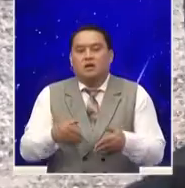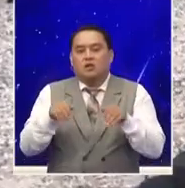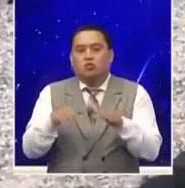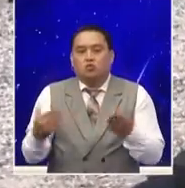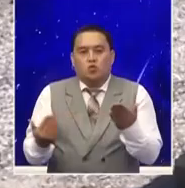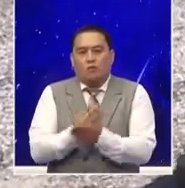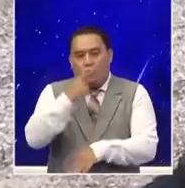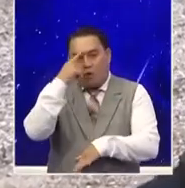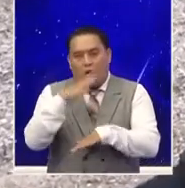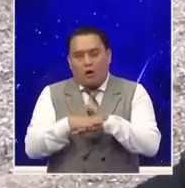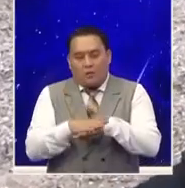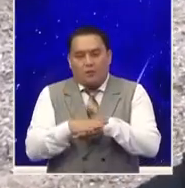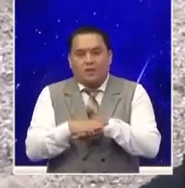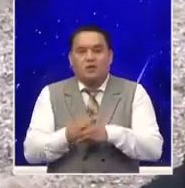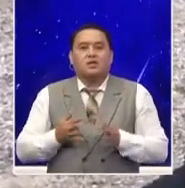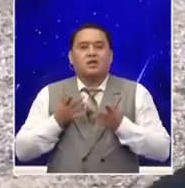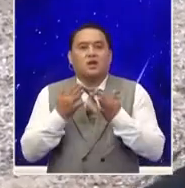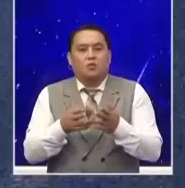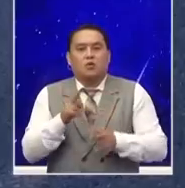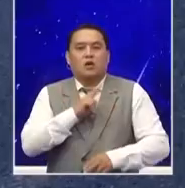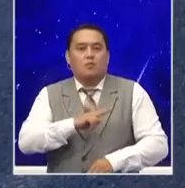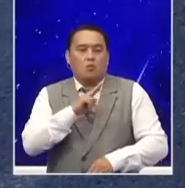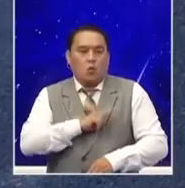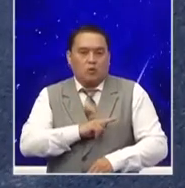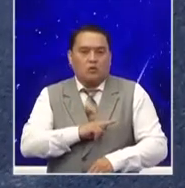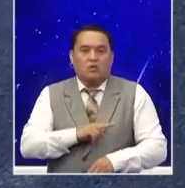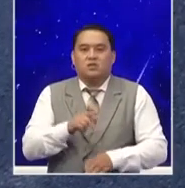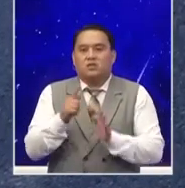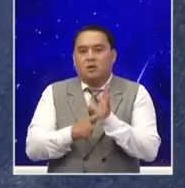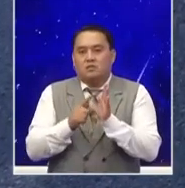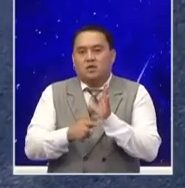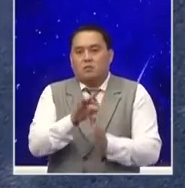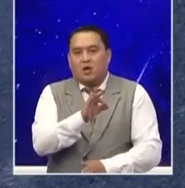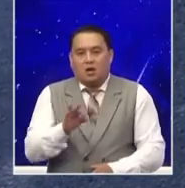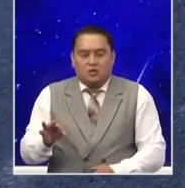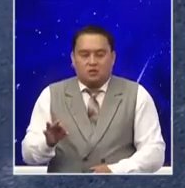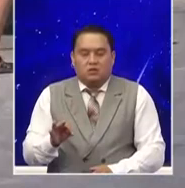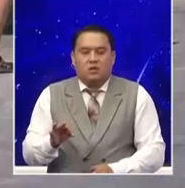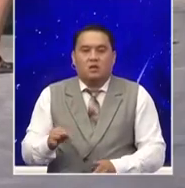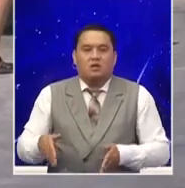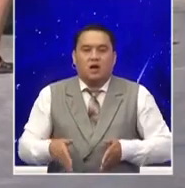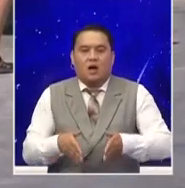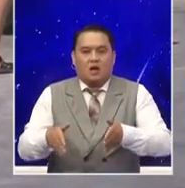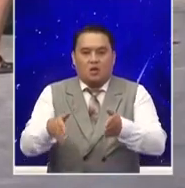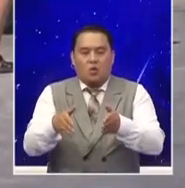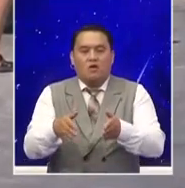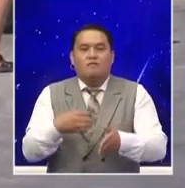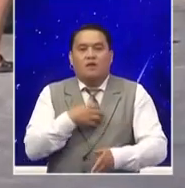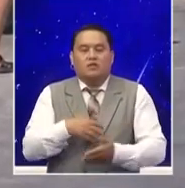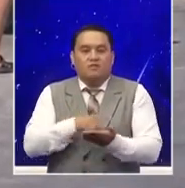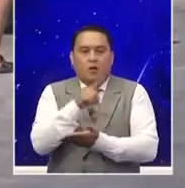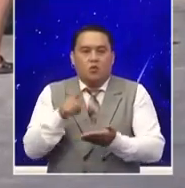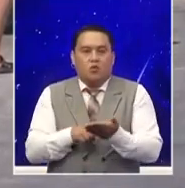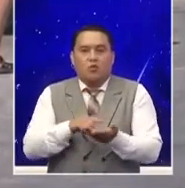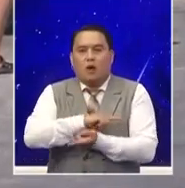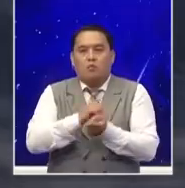новому акиму. Так, в районе еще требуют ремонта водопроводные сети, на 70% изношены ирригационные каналы. Еще актуален вопрос